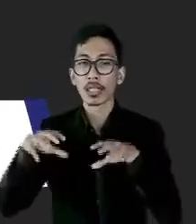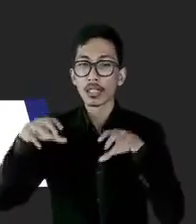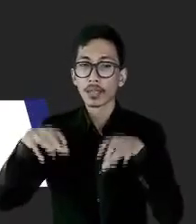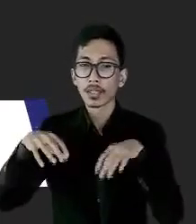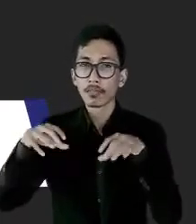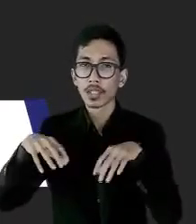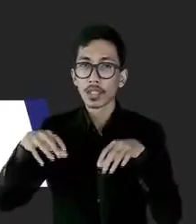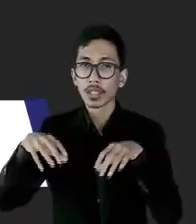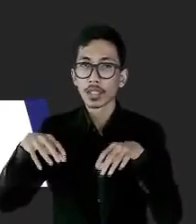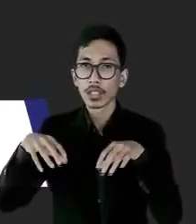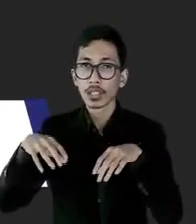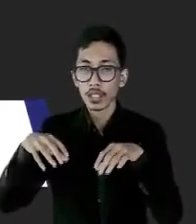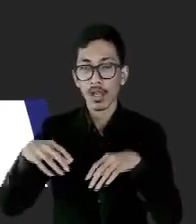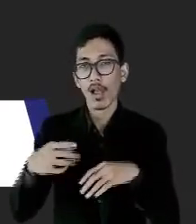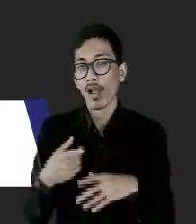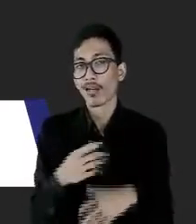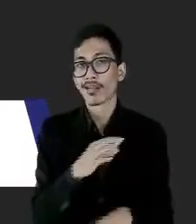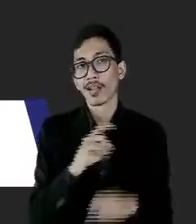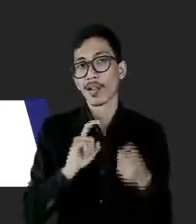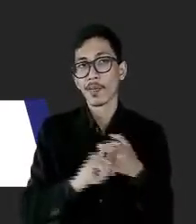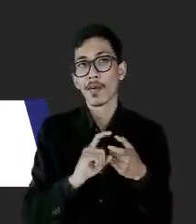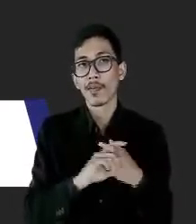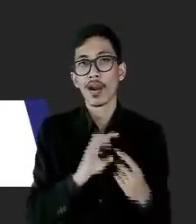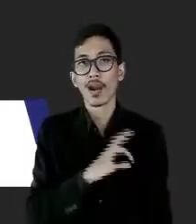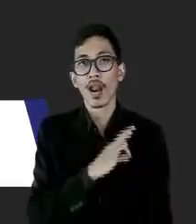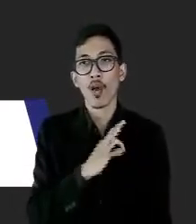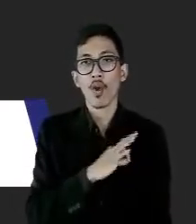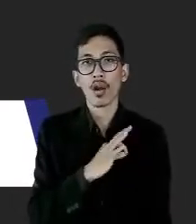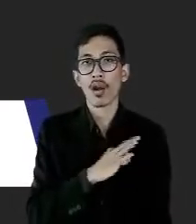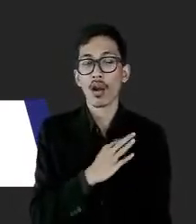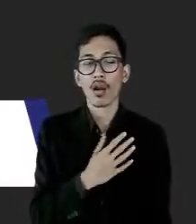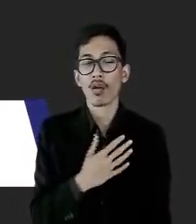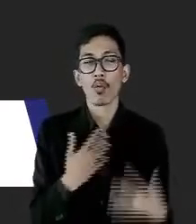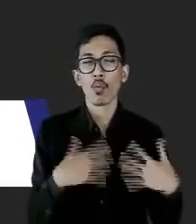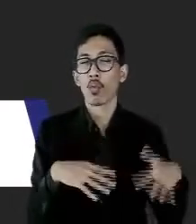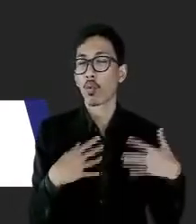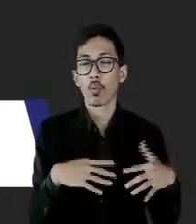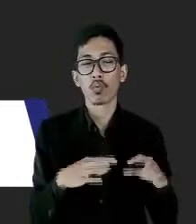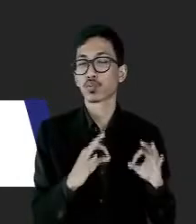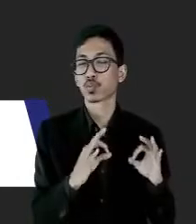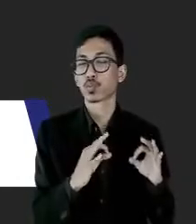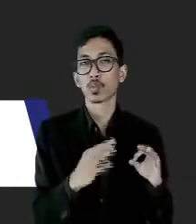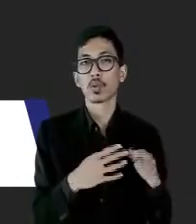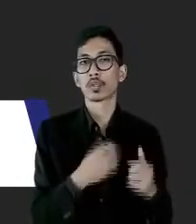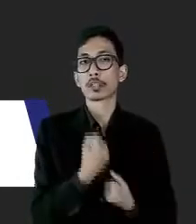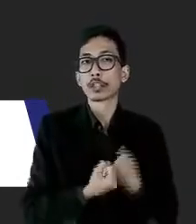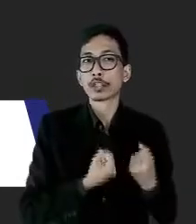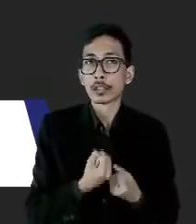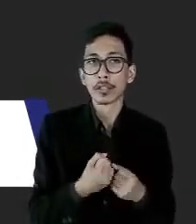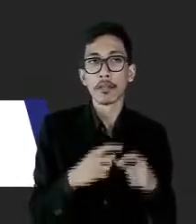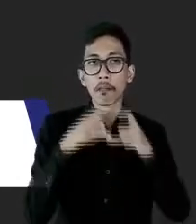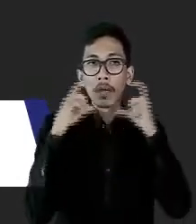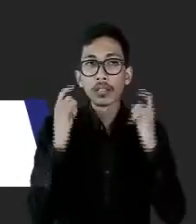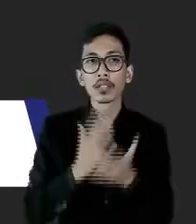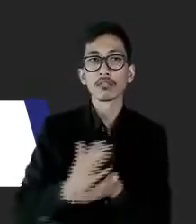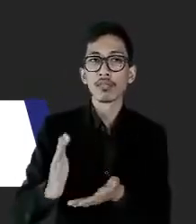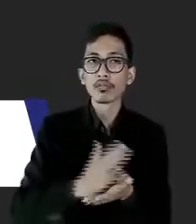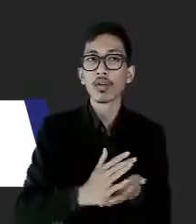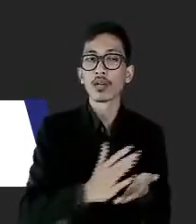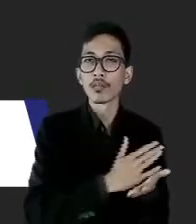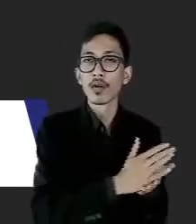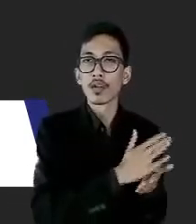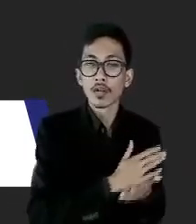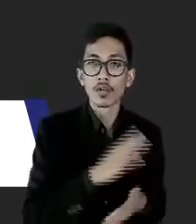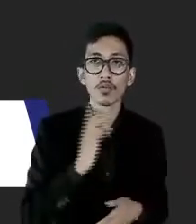tidak mereka tidak kalah semangat, malah makin semangat, makin gencar membagikan masker kepada para penonton di setiap